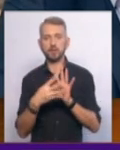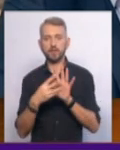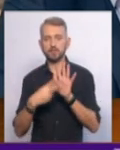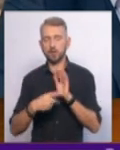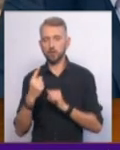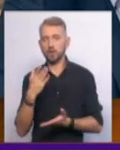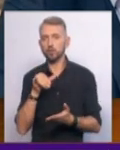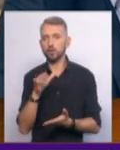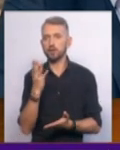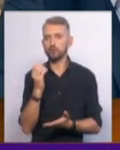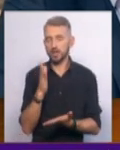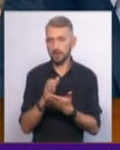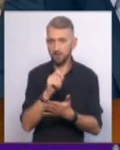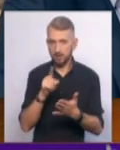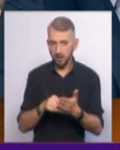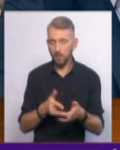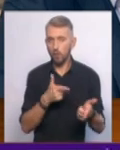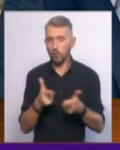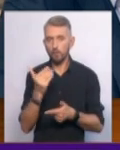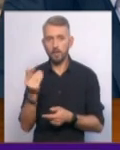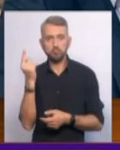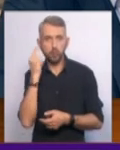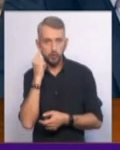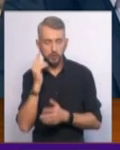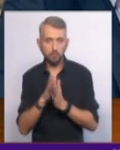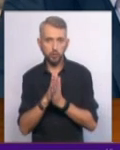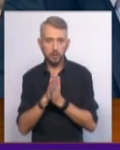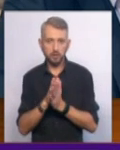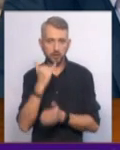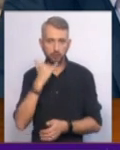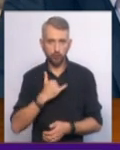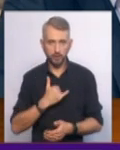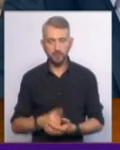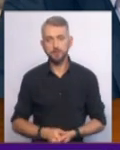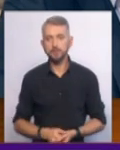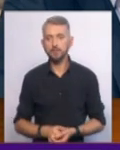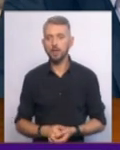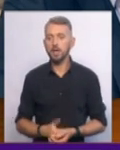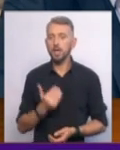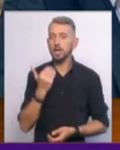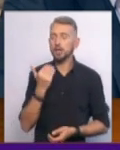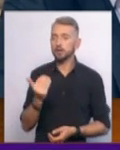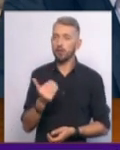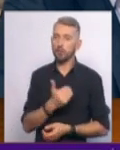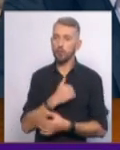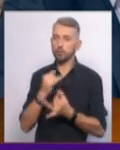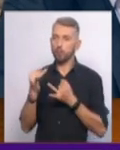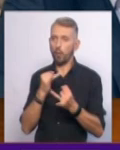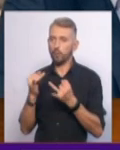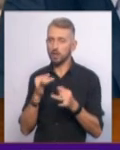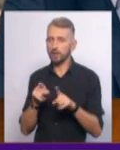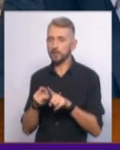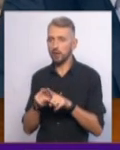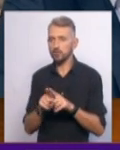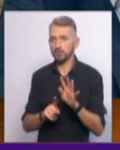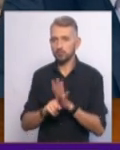223-0981, якщо у вас будуть ще питання, ми, звичайно, готові вас почути, будь ласка, обов'язково долучайтеся. З вами, пане Михайло, я хочу поговорити все ж таки,